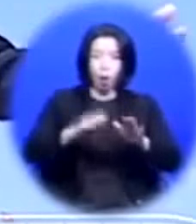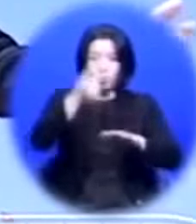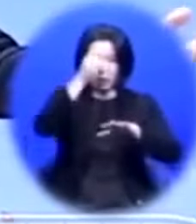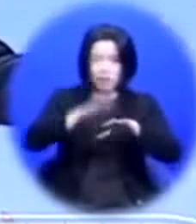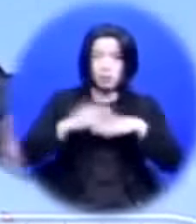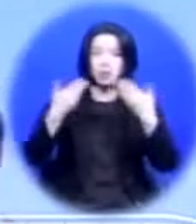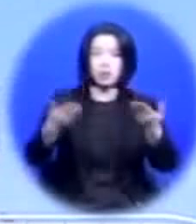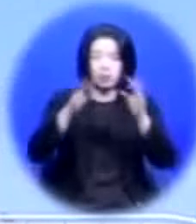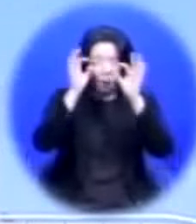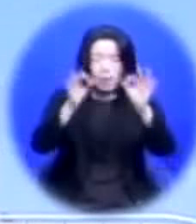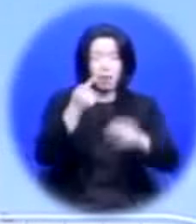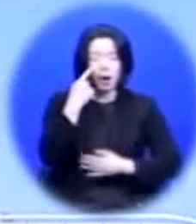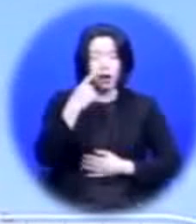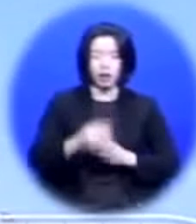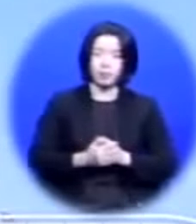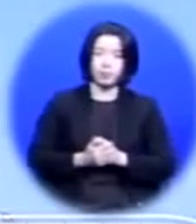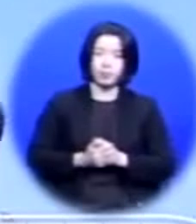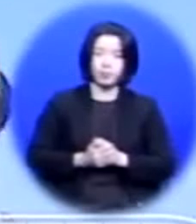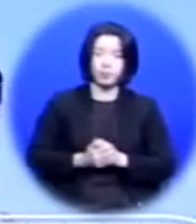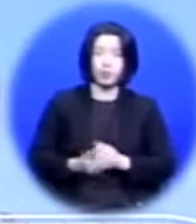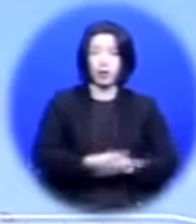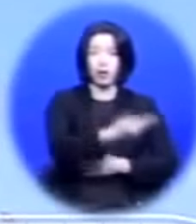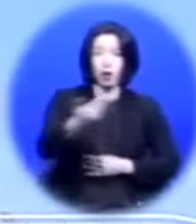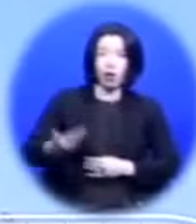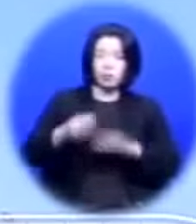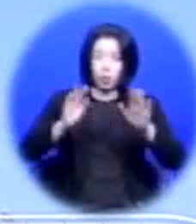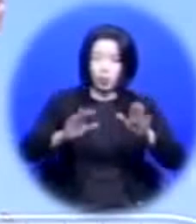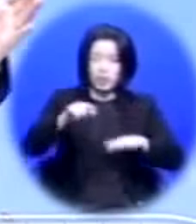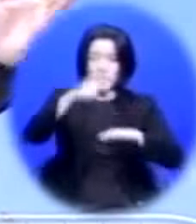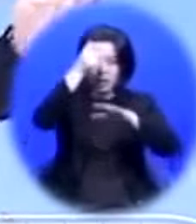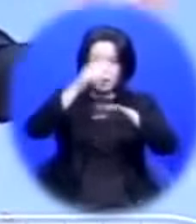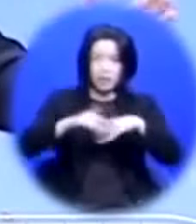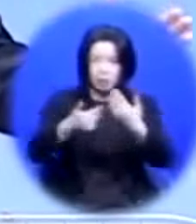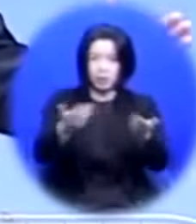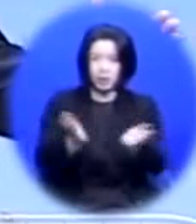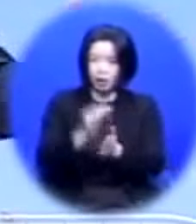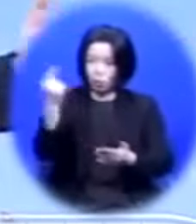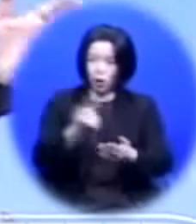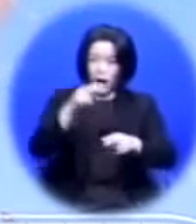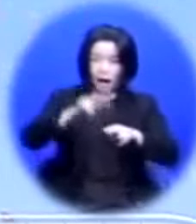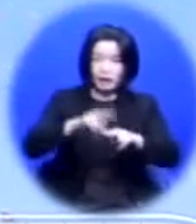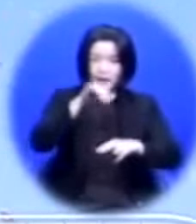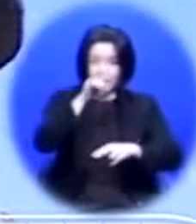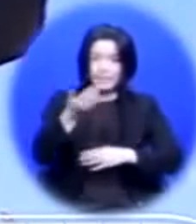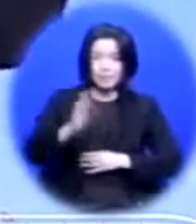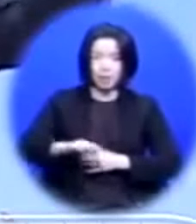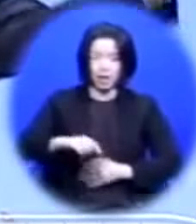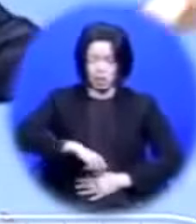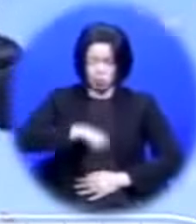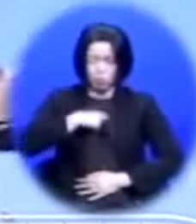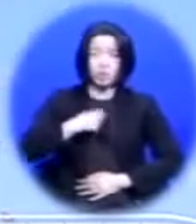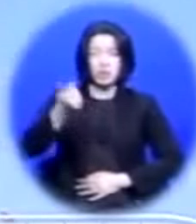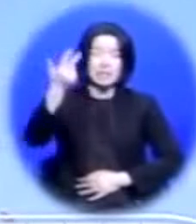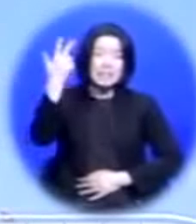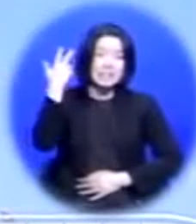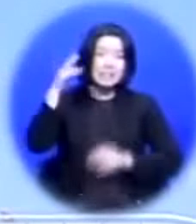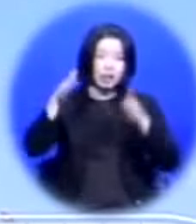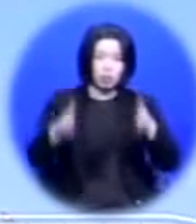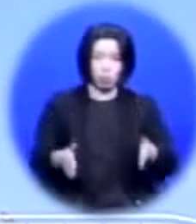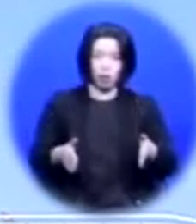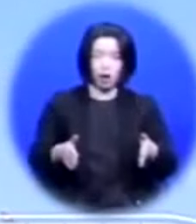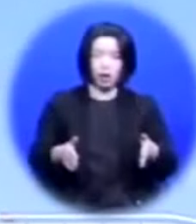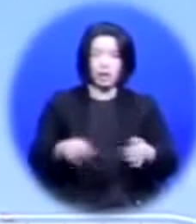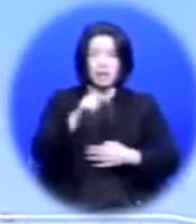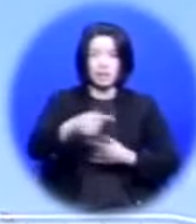거 보세요 여러분이 오늘이 예배당에 나와 앉아 있지만 솔직히 지난 주간에